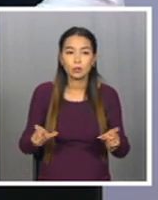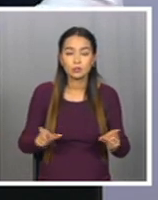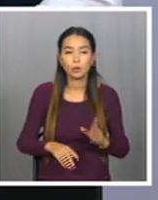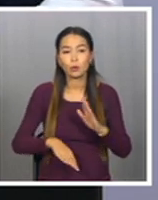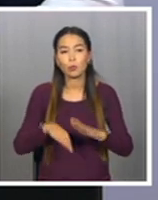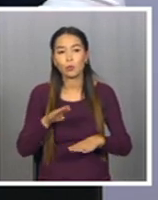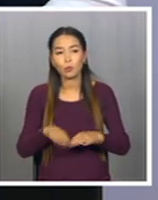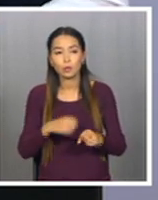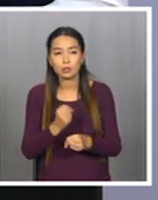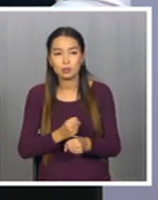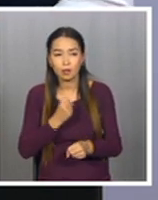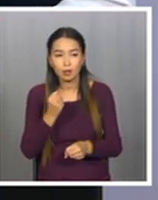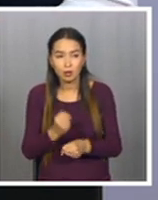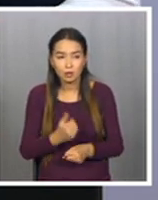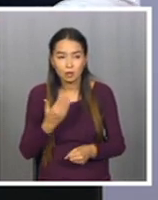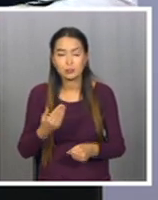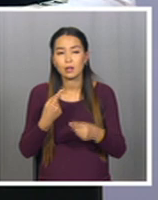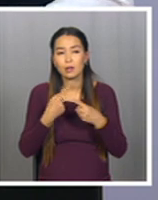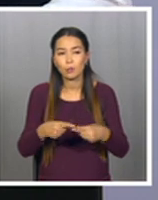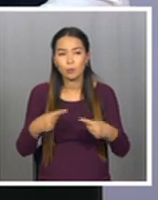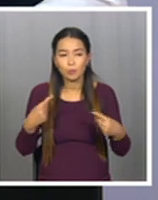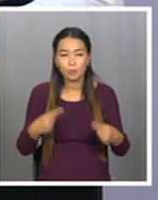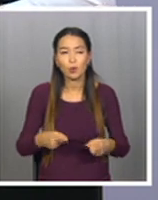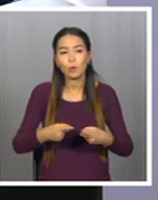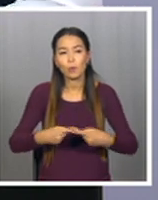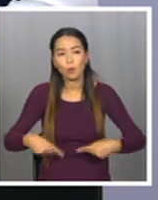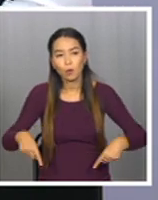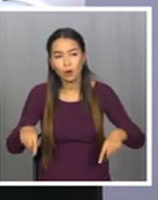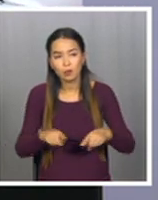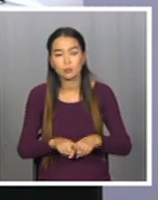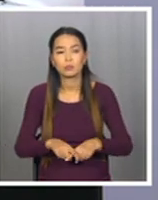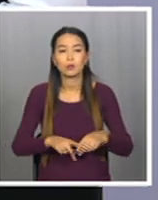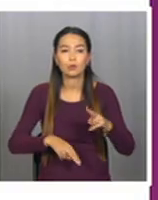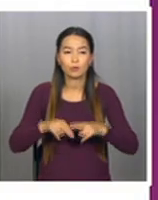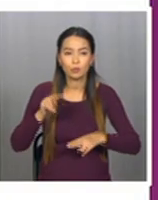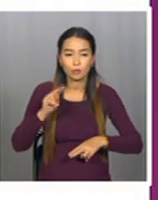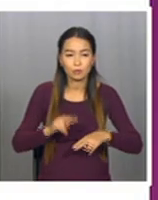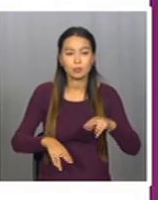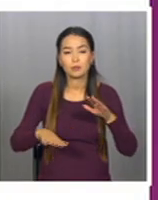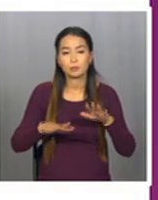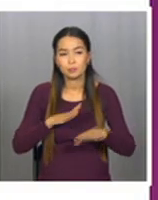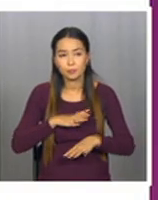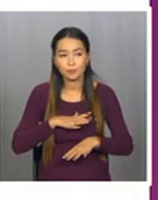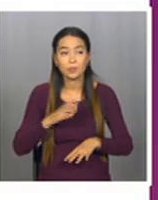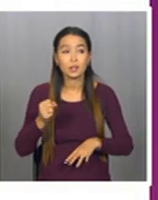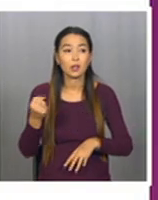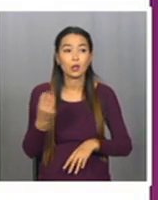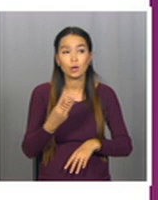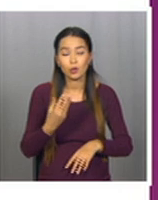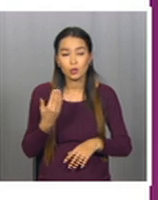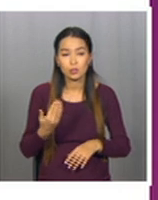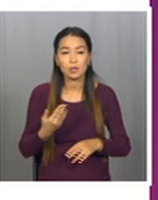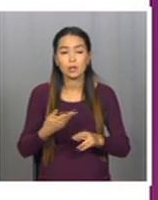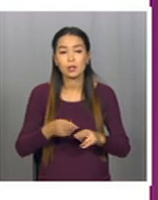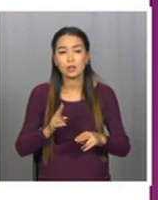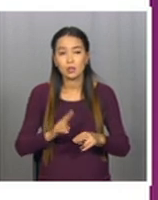қолөнершілер, одан кейін тағы да басқа қоғамдық құрылыстар салынды. Және үшінші бөлігі ол